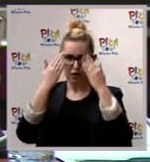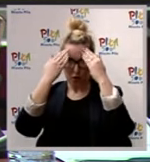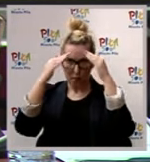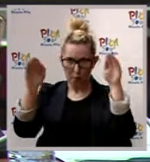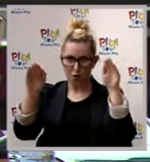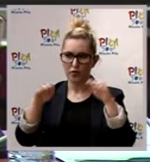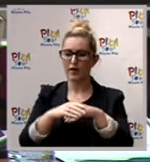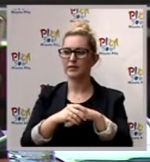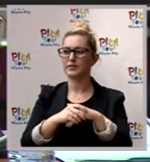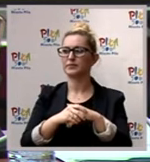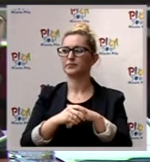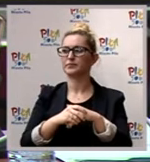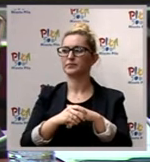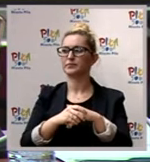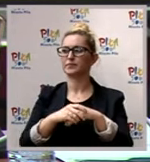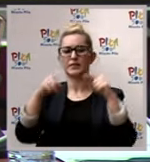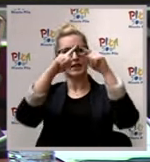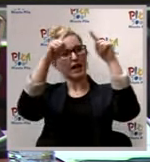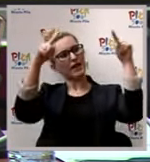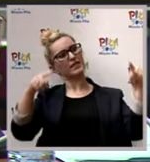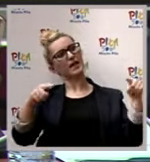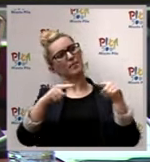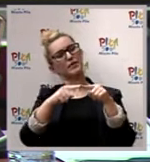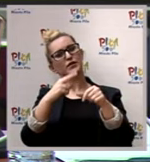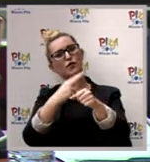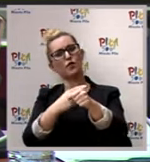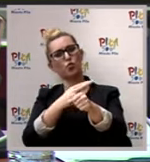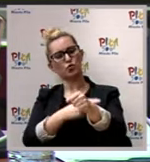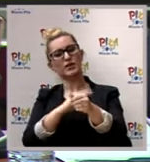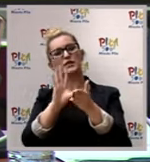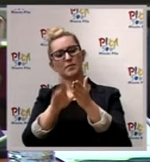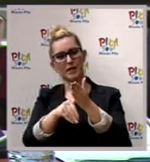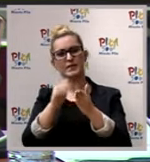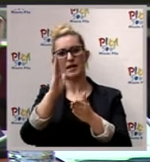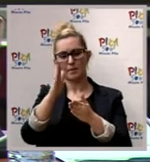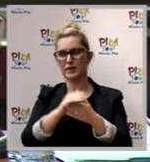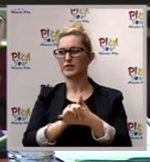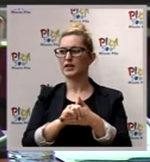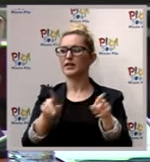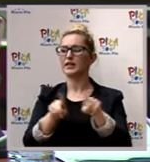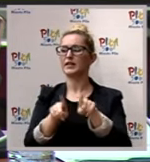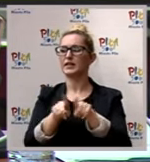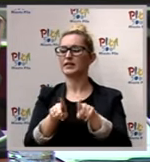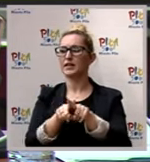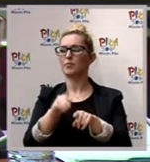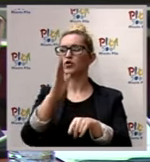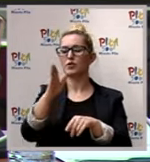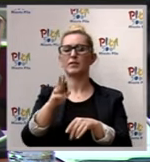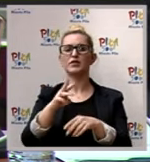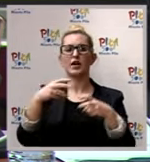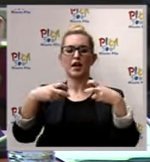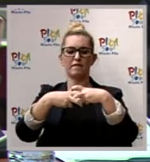poprzez rozplakatowanie na tablicach ogłoszeń w Urzędzie Miasta Piły, a także zamieszczenie jej treści na